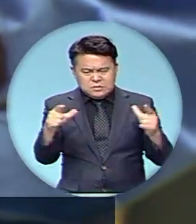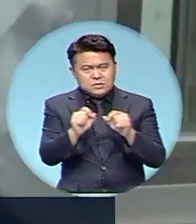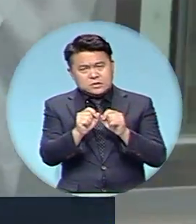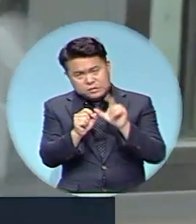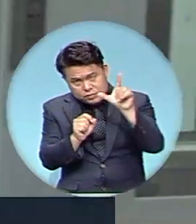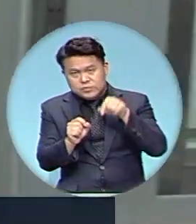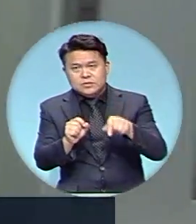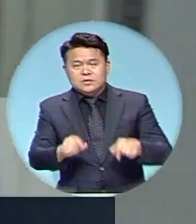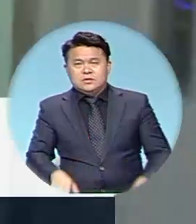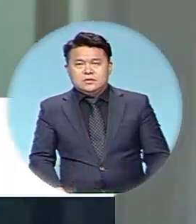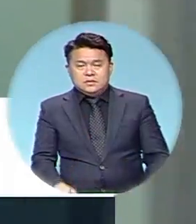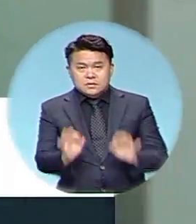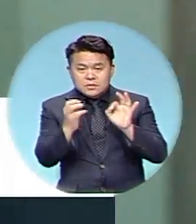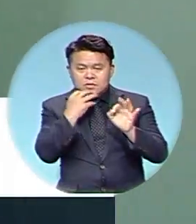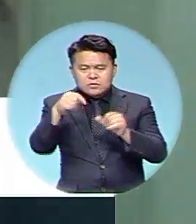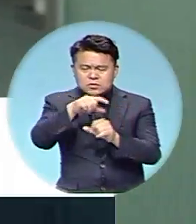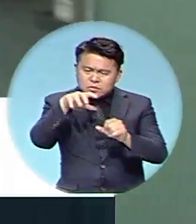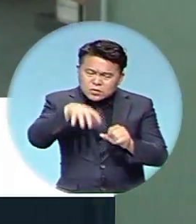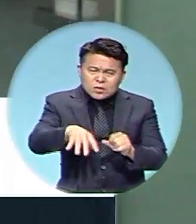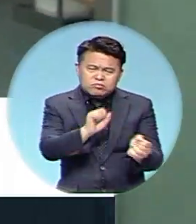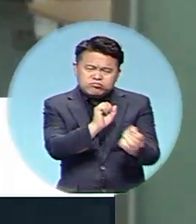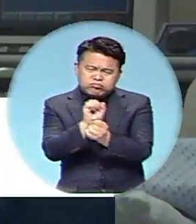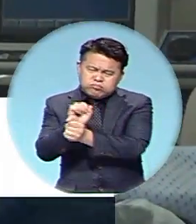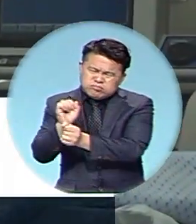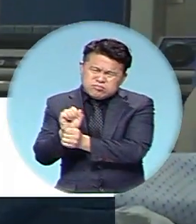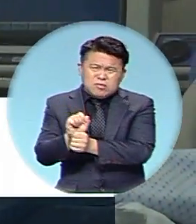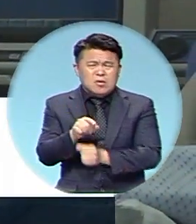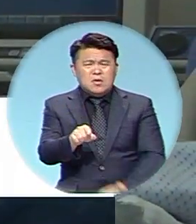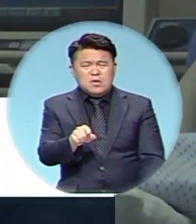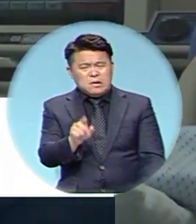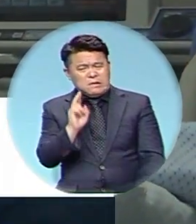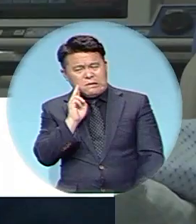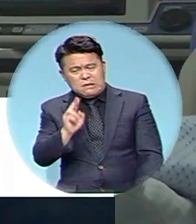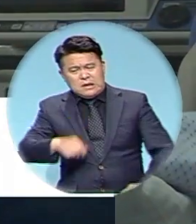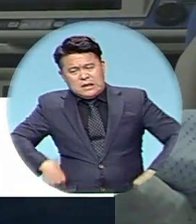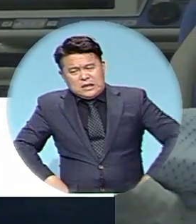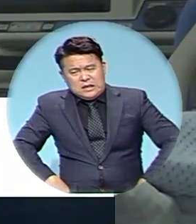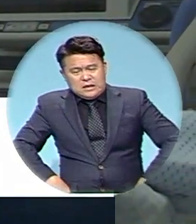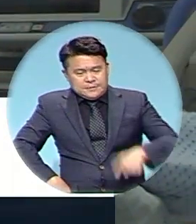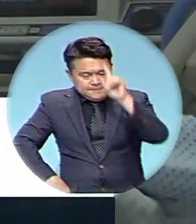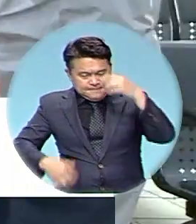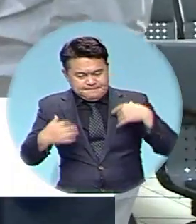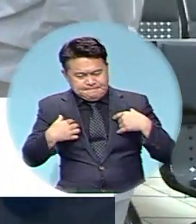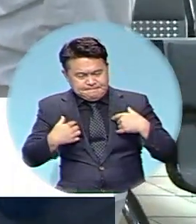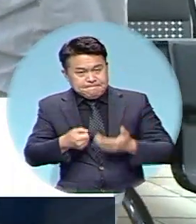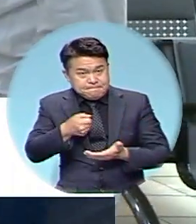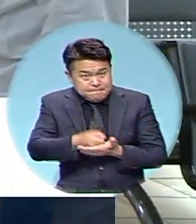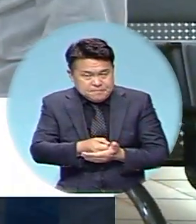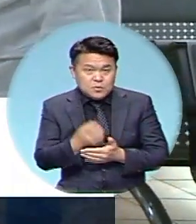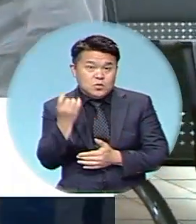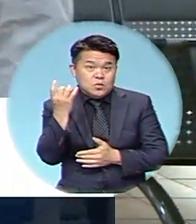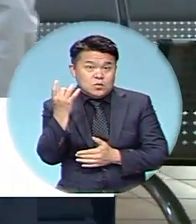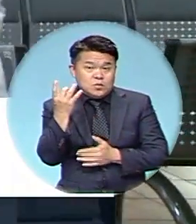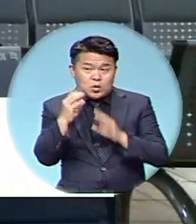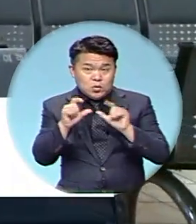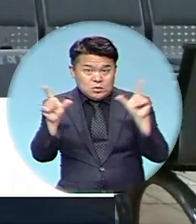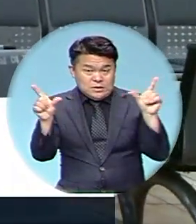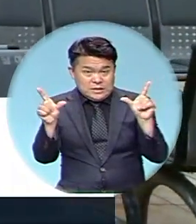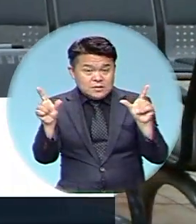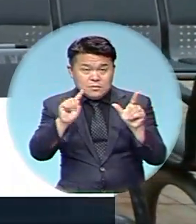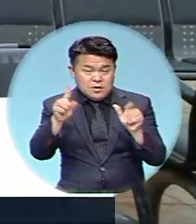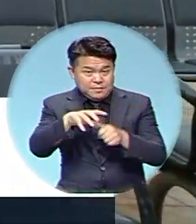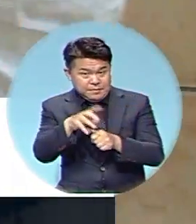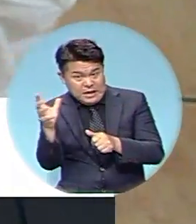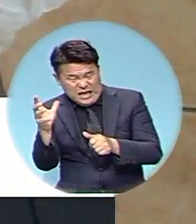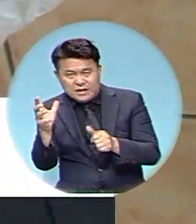집중됐습니다. 이렇게 수도권을 중심으로 코로나19가 계속 확산함에 따라 정부는 이번 주말까지였던 수도권 방역